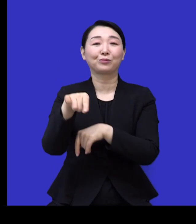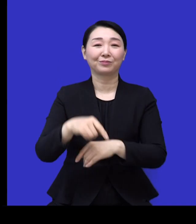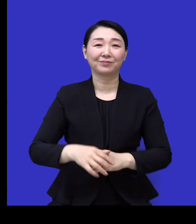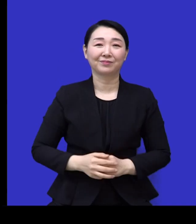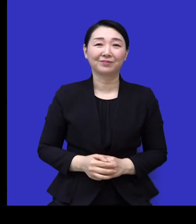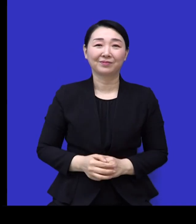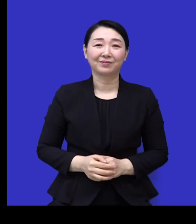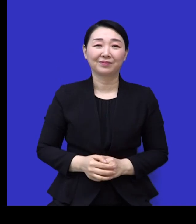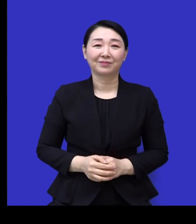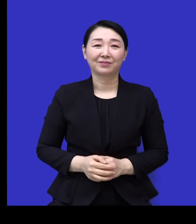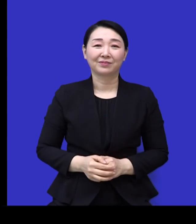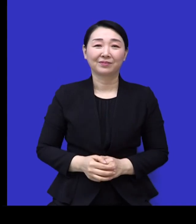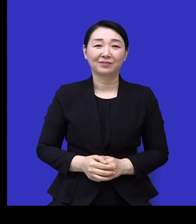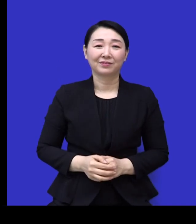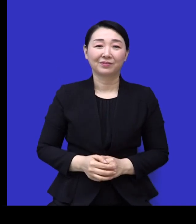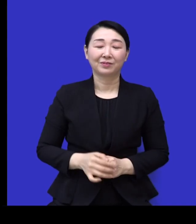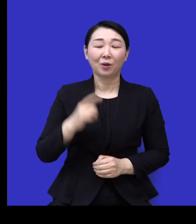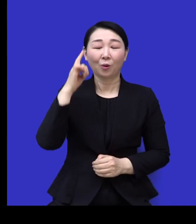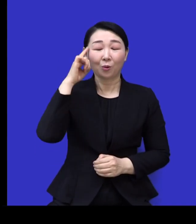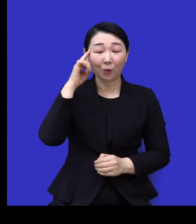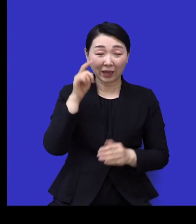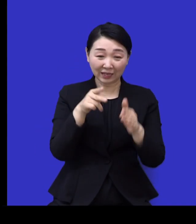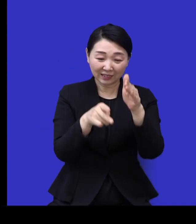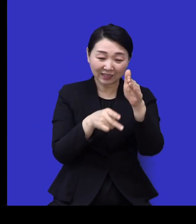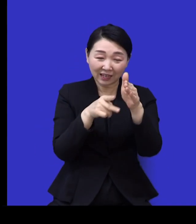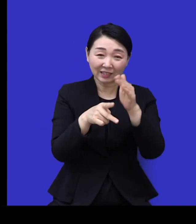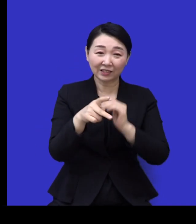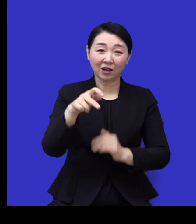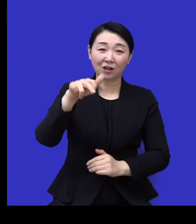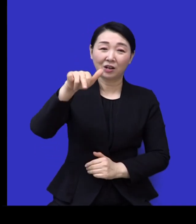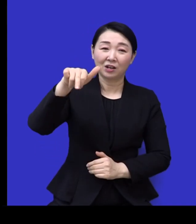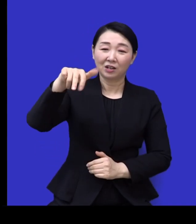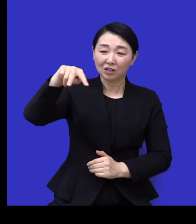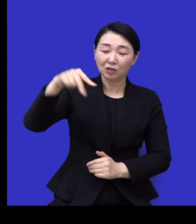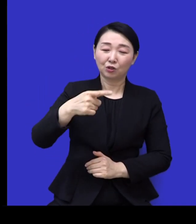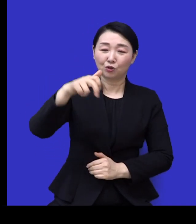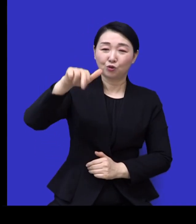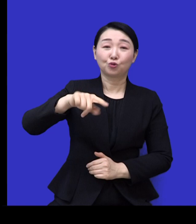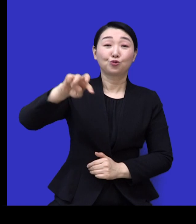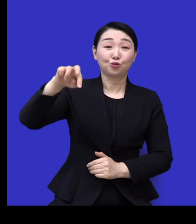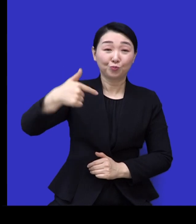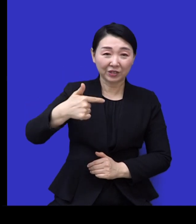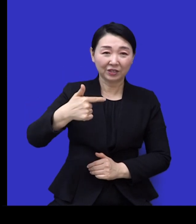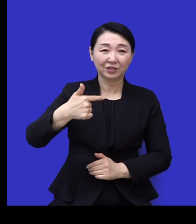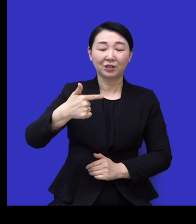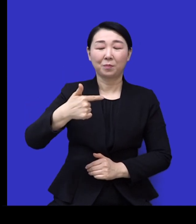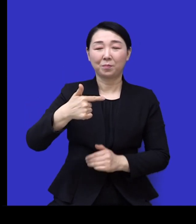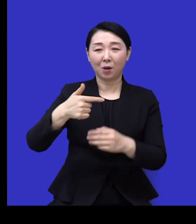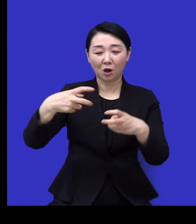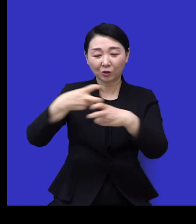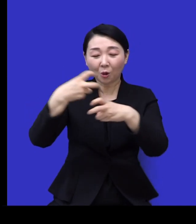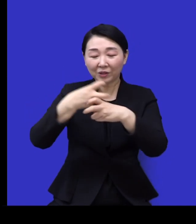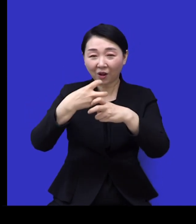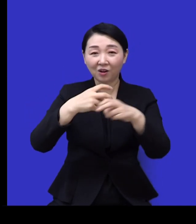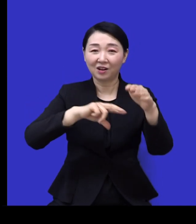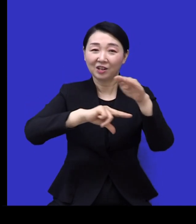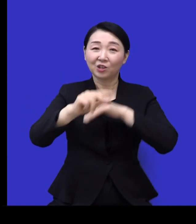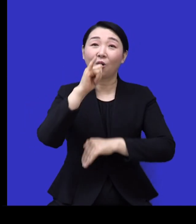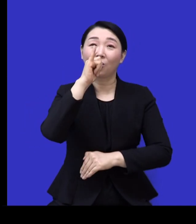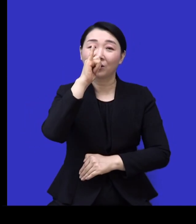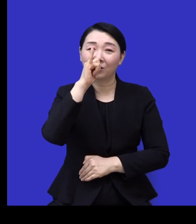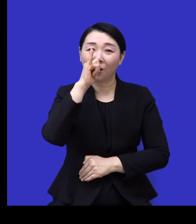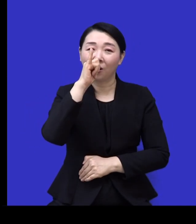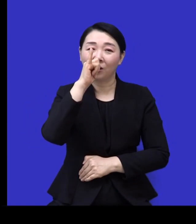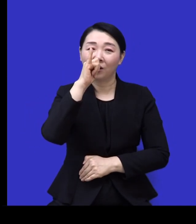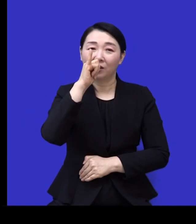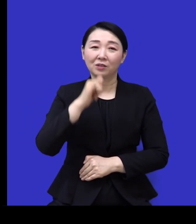그래서 그 뭐 수쿠민역, 뭐 터미널 21역 그 유동인구 가장 많은 역에 12개 저렇게